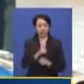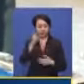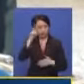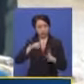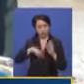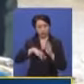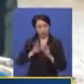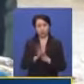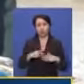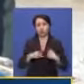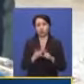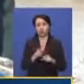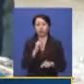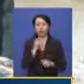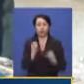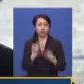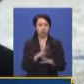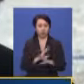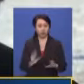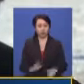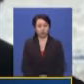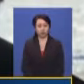верить в лучшее его семье было очень непросто.